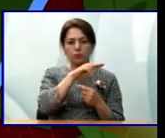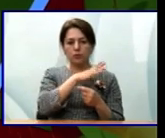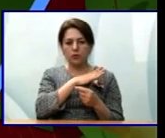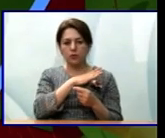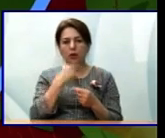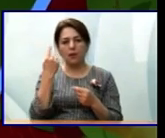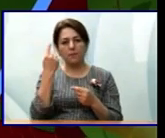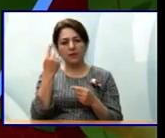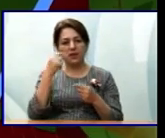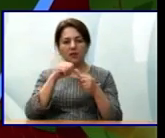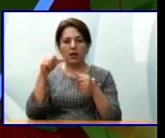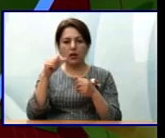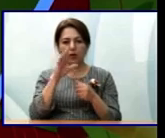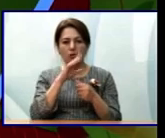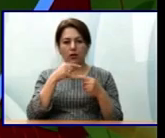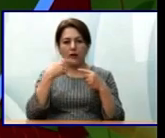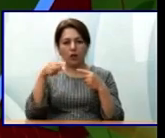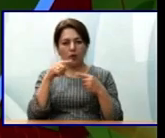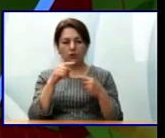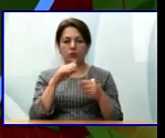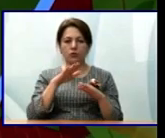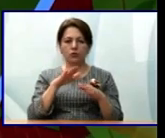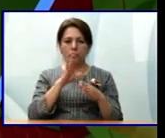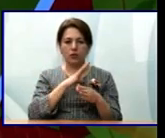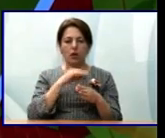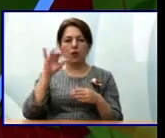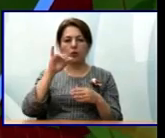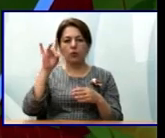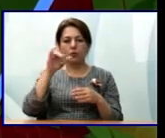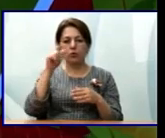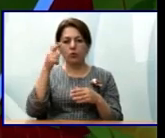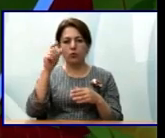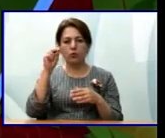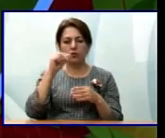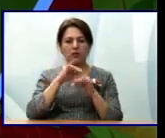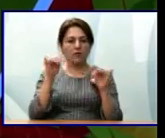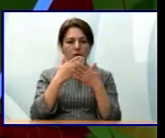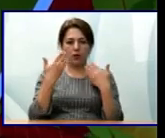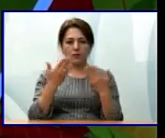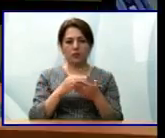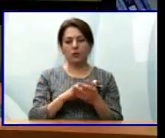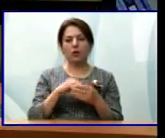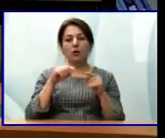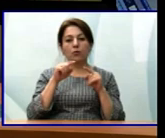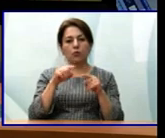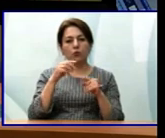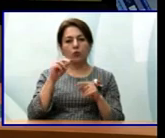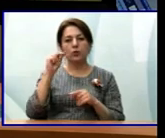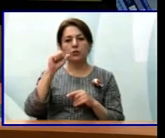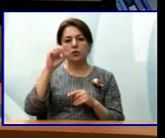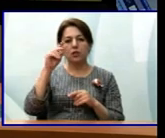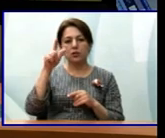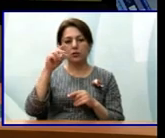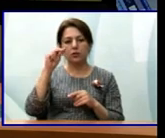holatda bittasi alohida holatda joylashadi, urug'chisi rivojlanmagan. Ya'ni bu changchi